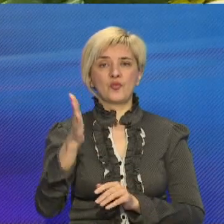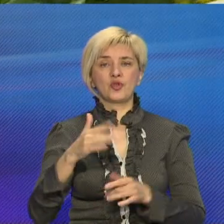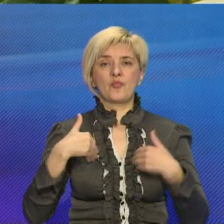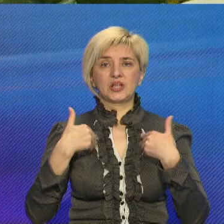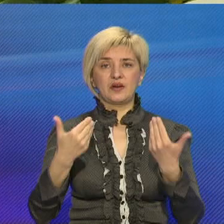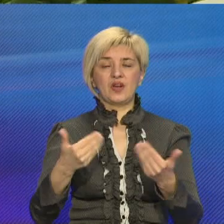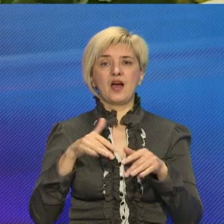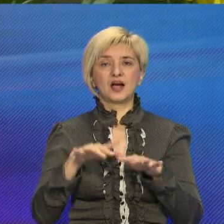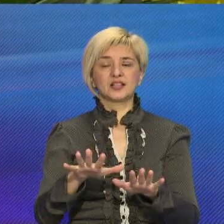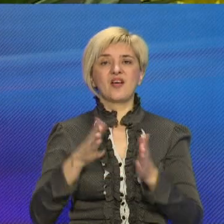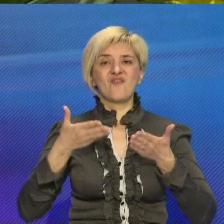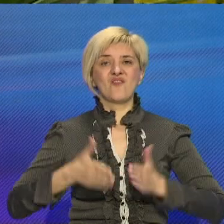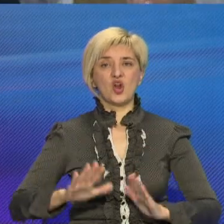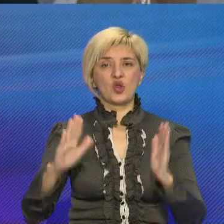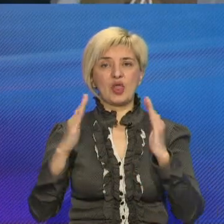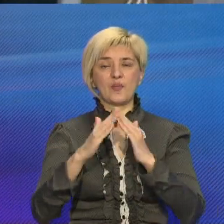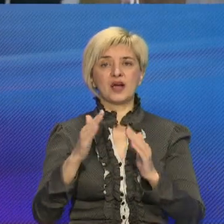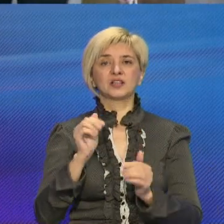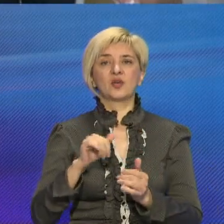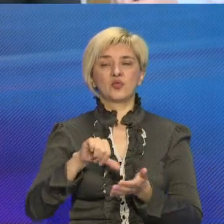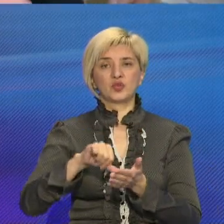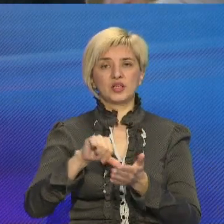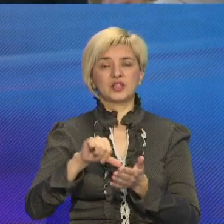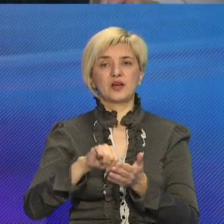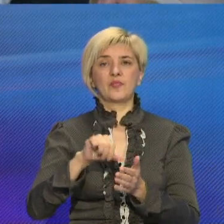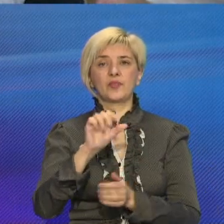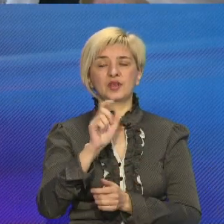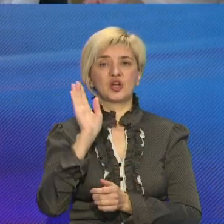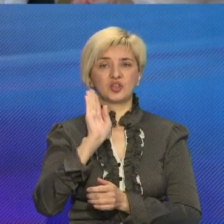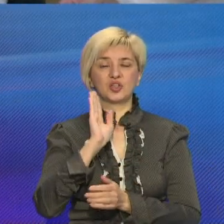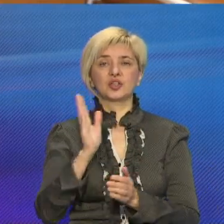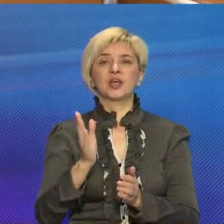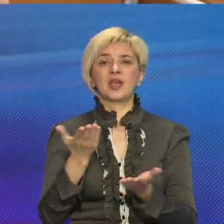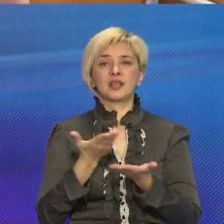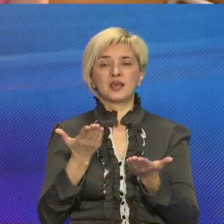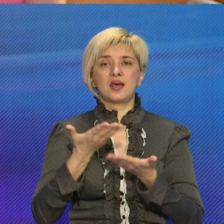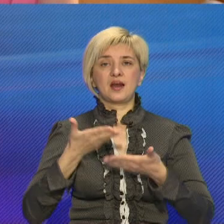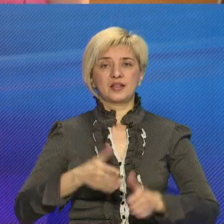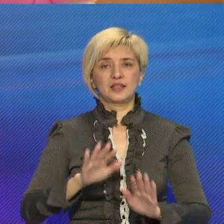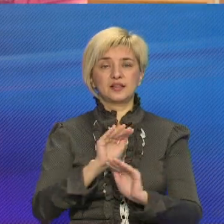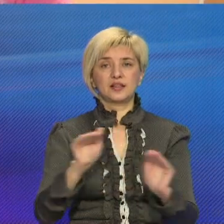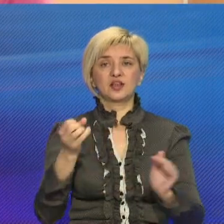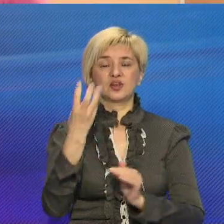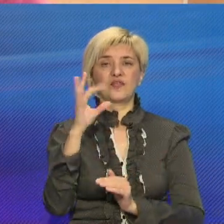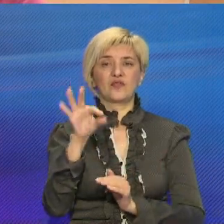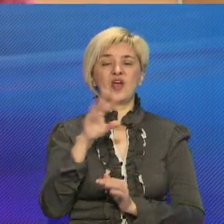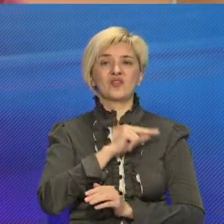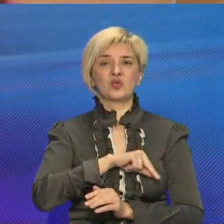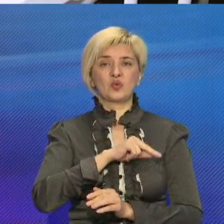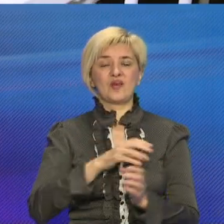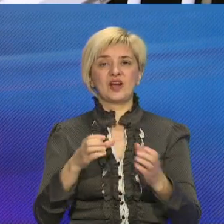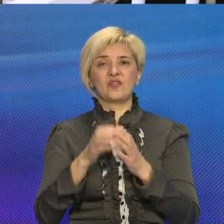родильных домах с уделом женщин, которые народили деток 14 кастрычника. У працовных коллективах будут ушановывать матуль и